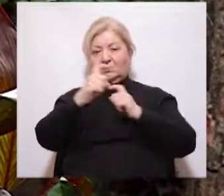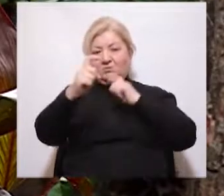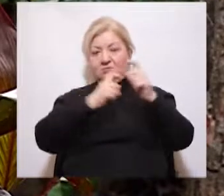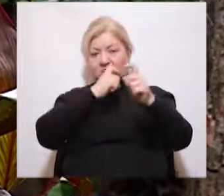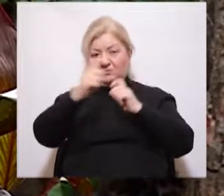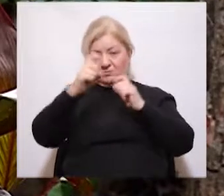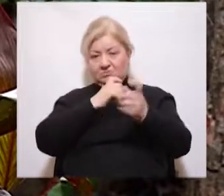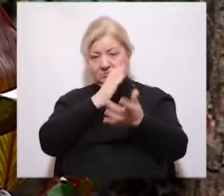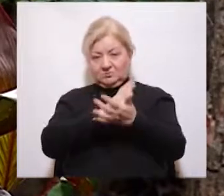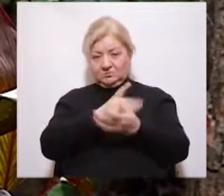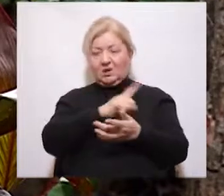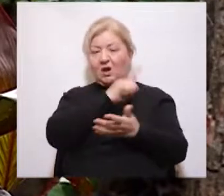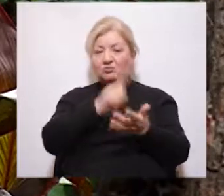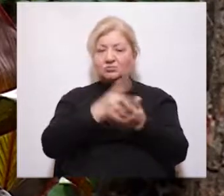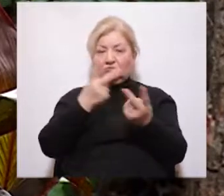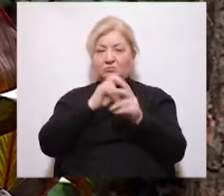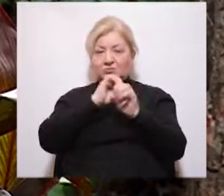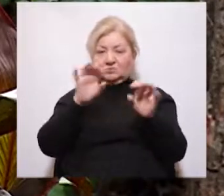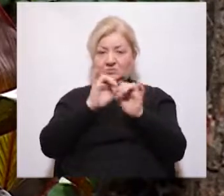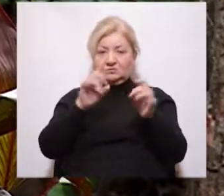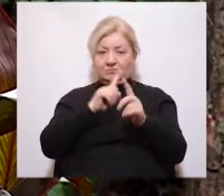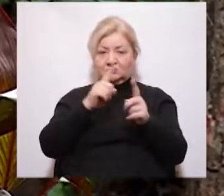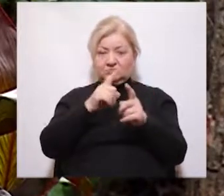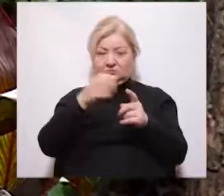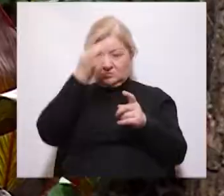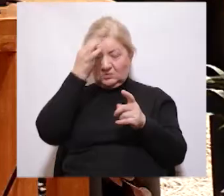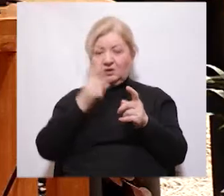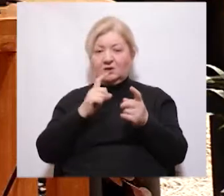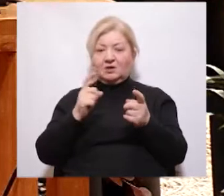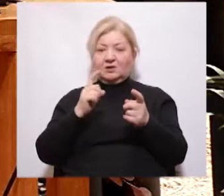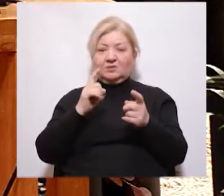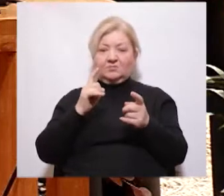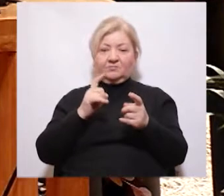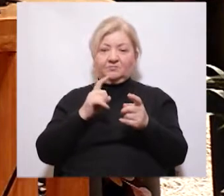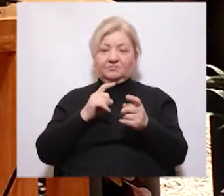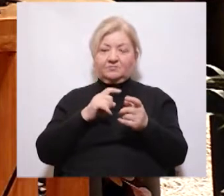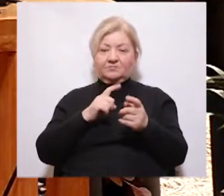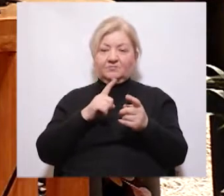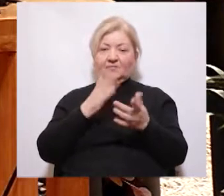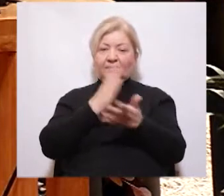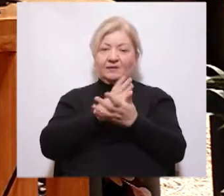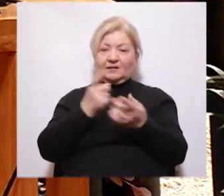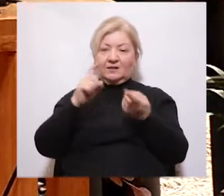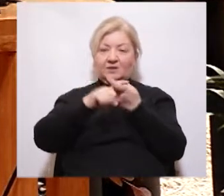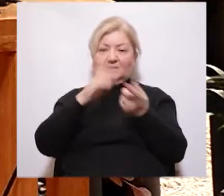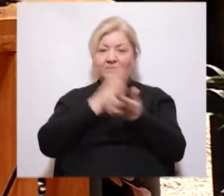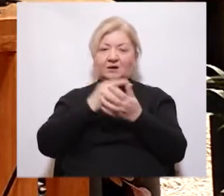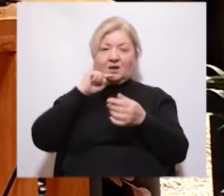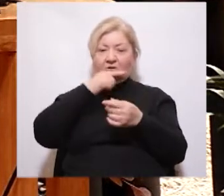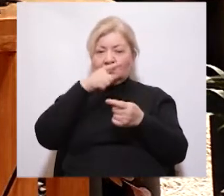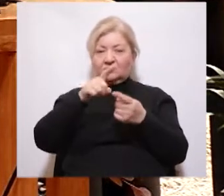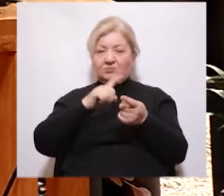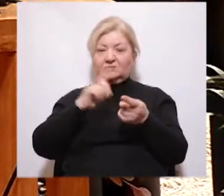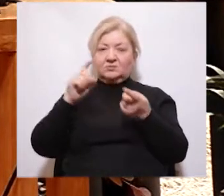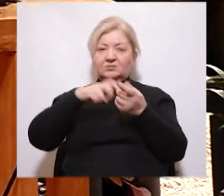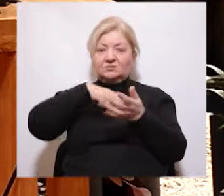და სანამ გაკვეთილს დავასრულებდეთ, მანამდე აუცილებლად უნდა აღვნიშნოთ კავშირგაბმულობა, რომელიც ეკონომიკის ძალიან მნიშვნელოვანი დარგი